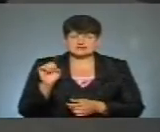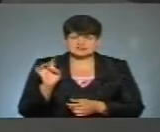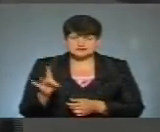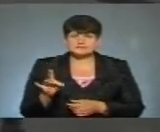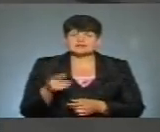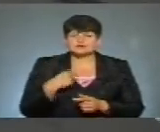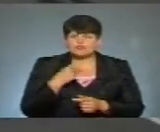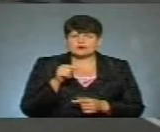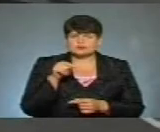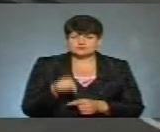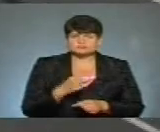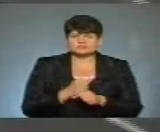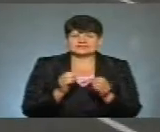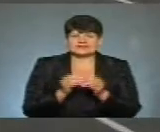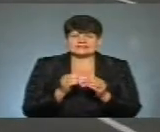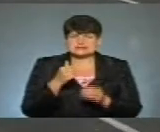професії 10 років.